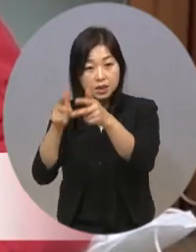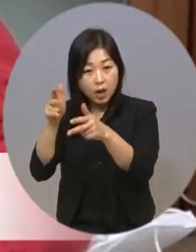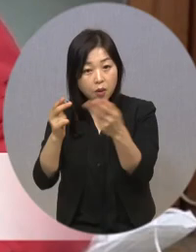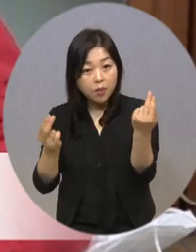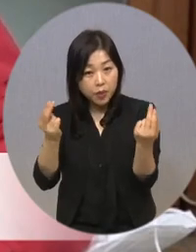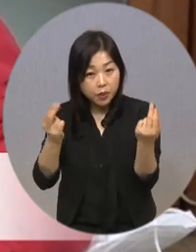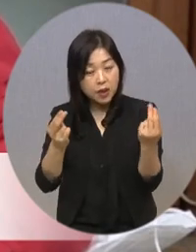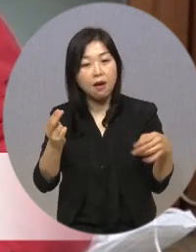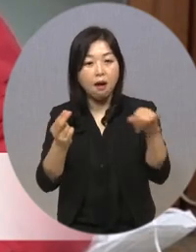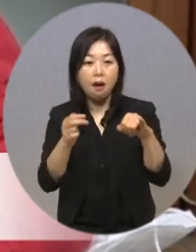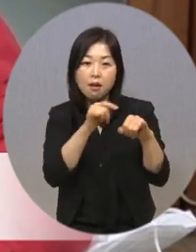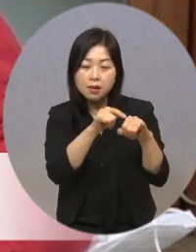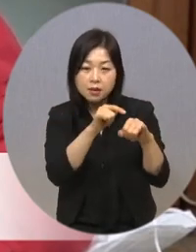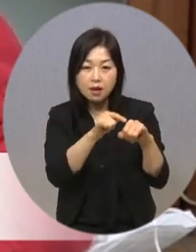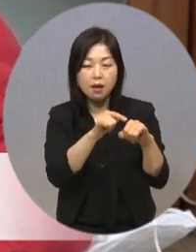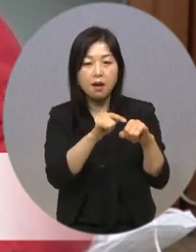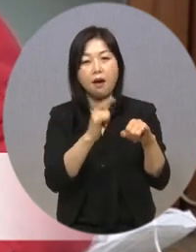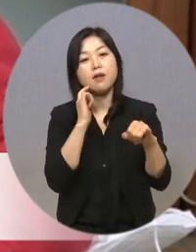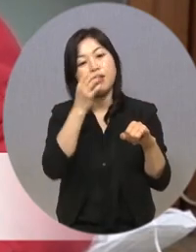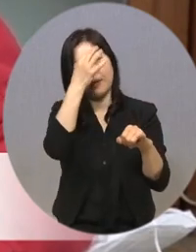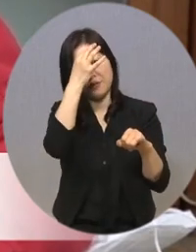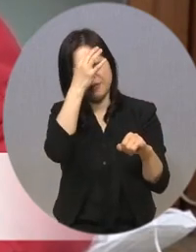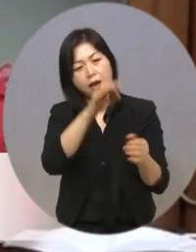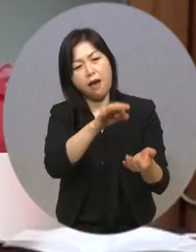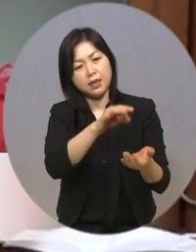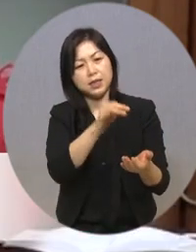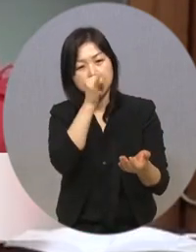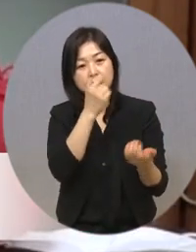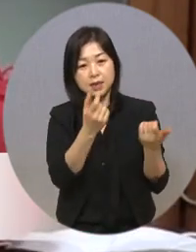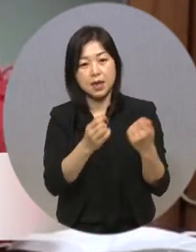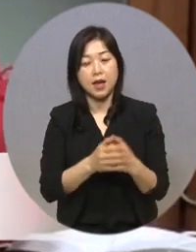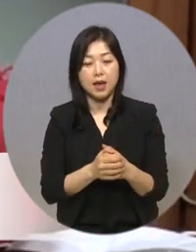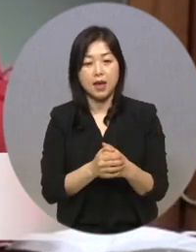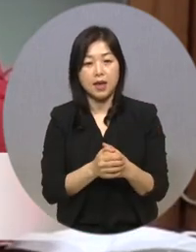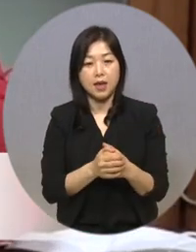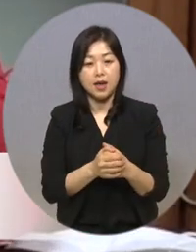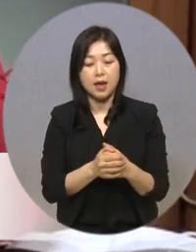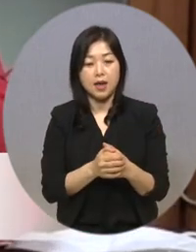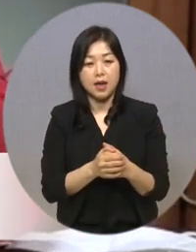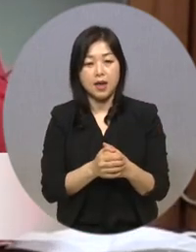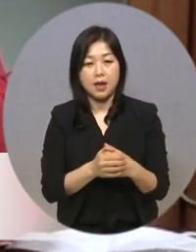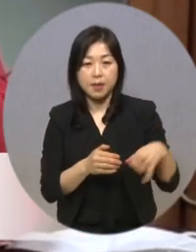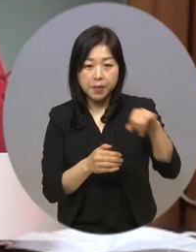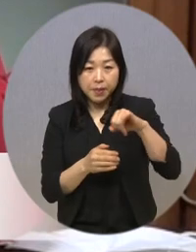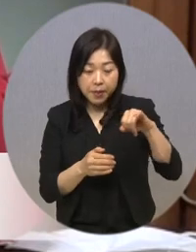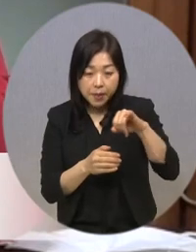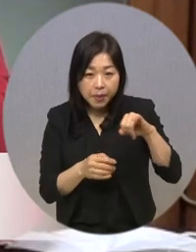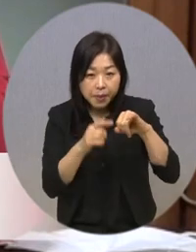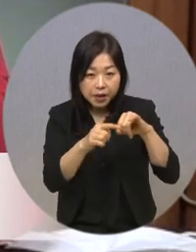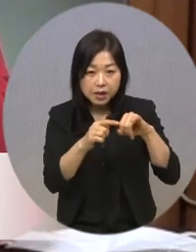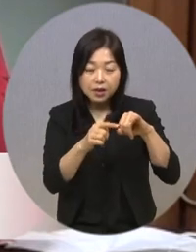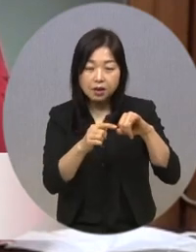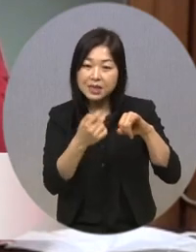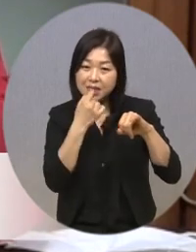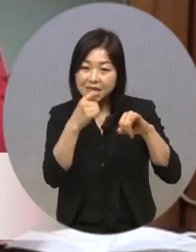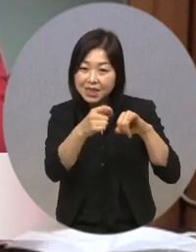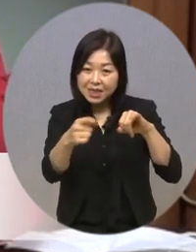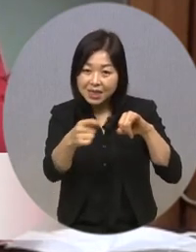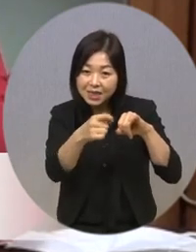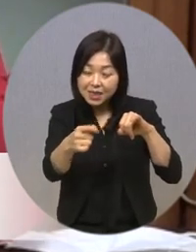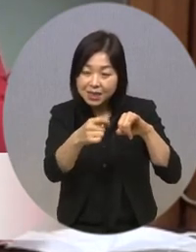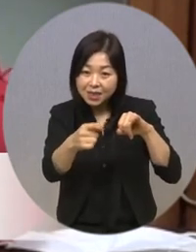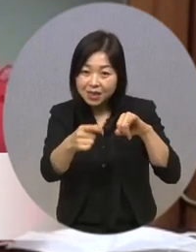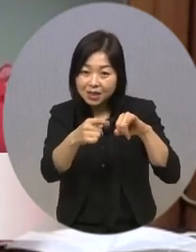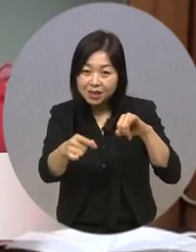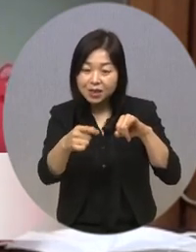양잠 사업이 더 예술적 가치가 있습니다. 뇌꽃을 그룹을 실을